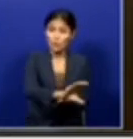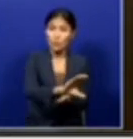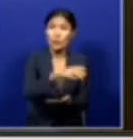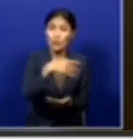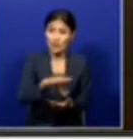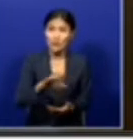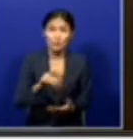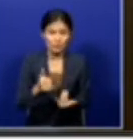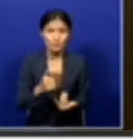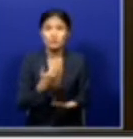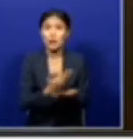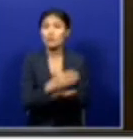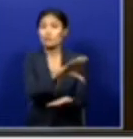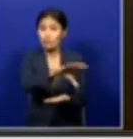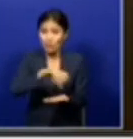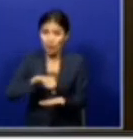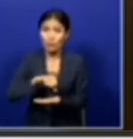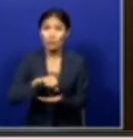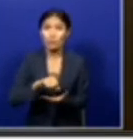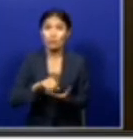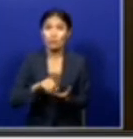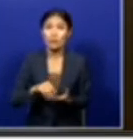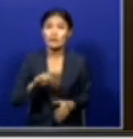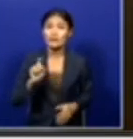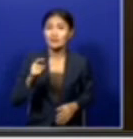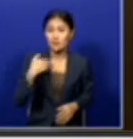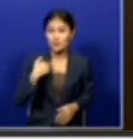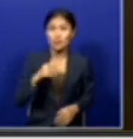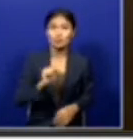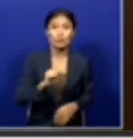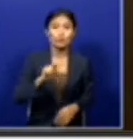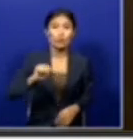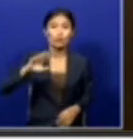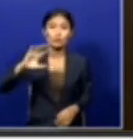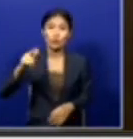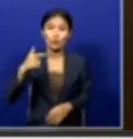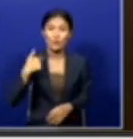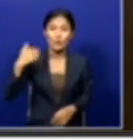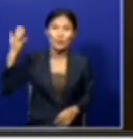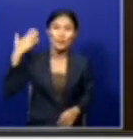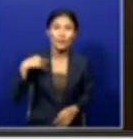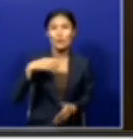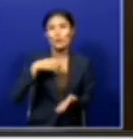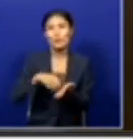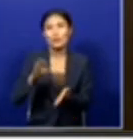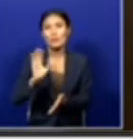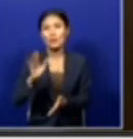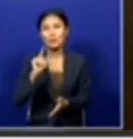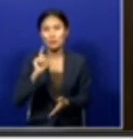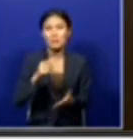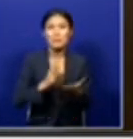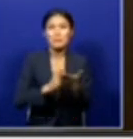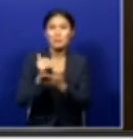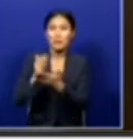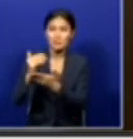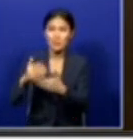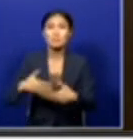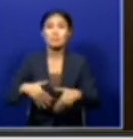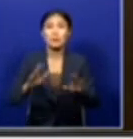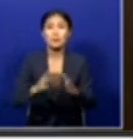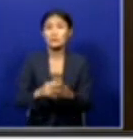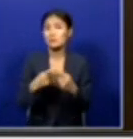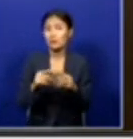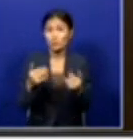ไม่กล้าพูดอาจจะผ่านสามวาระอย่างเช่นหมอชนน่านพูดนะฮะผมก็คิดว่าเช่นนั้นแต่วันนี้อย่างน้